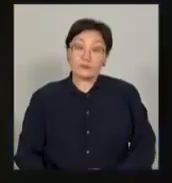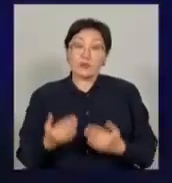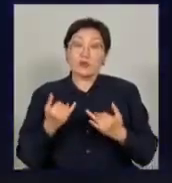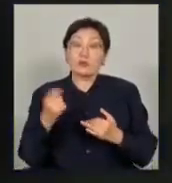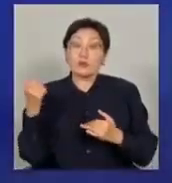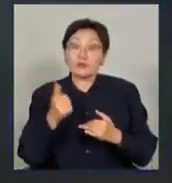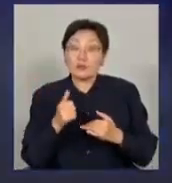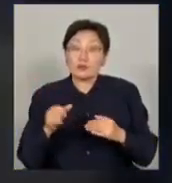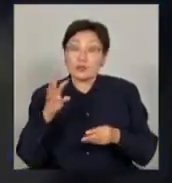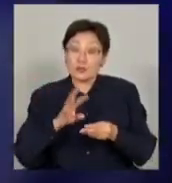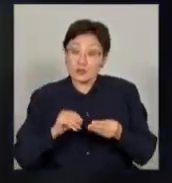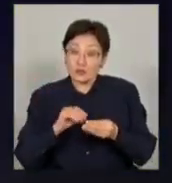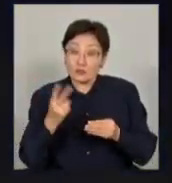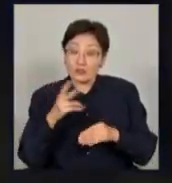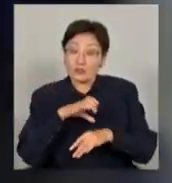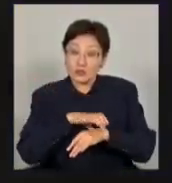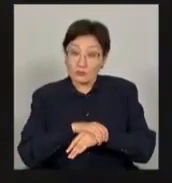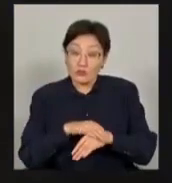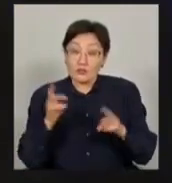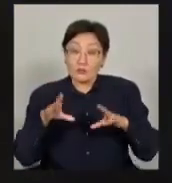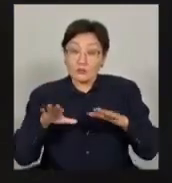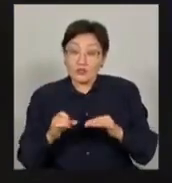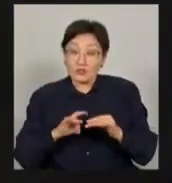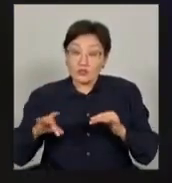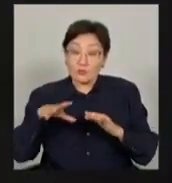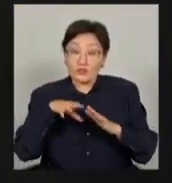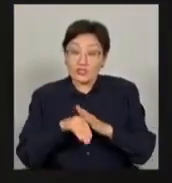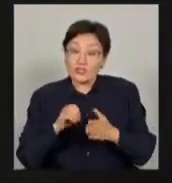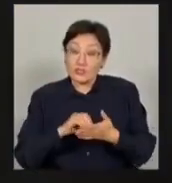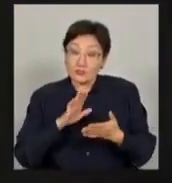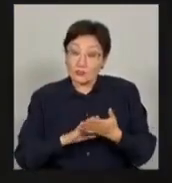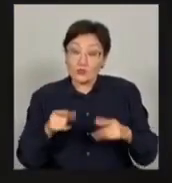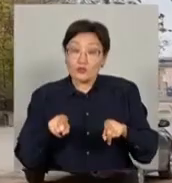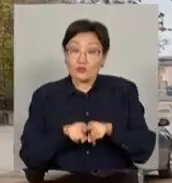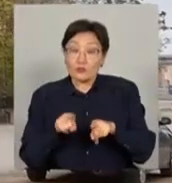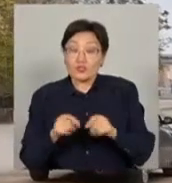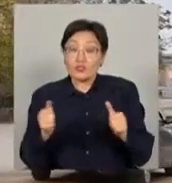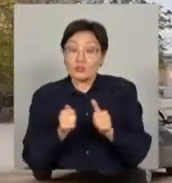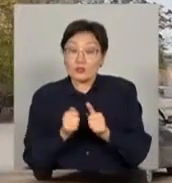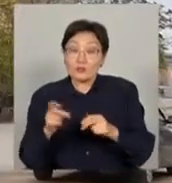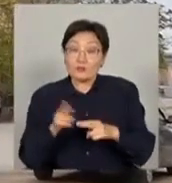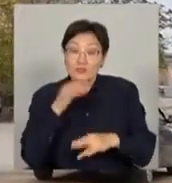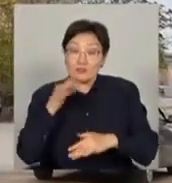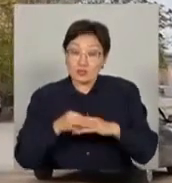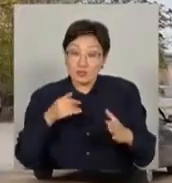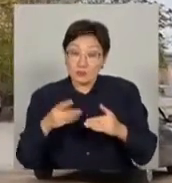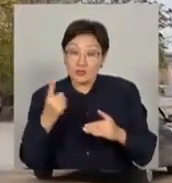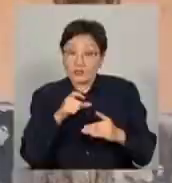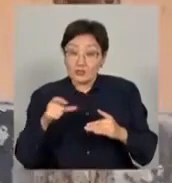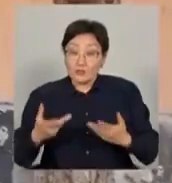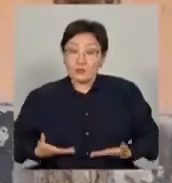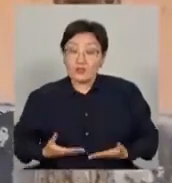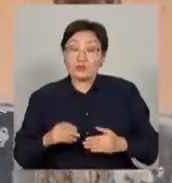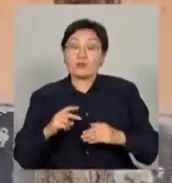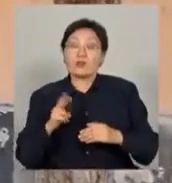Бұл бір апта ішінде қайталанып отырған екінші жағдай. Оқиға шағын аудандардың бірінде тіркелген. Мұнда да сол көршінің жауапсыздығы. Бірінші қабатта тұратындар